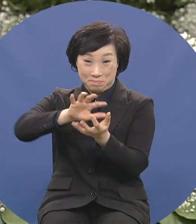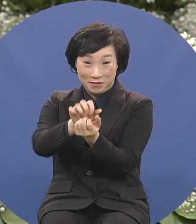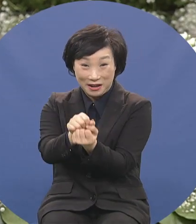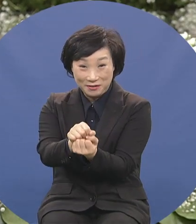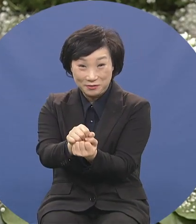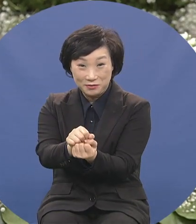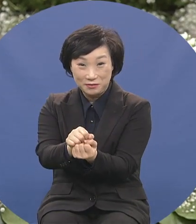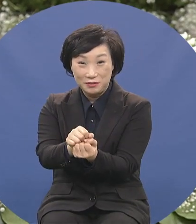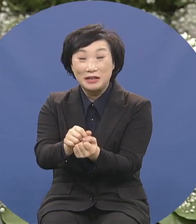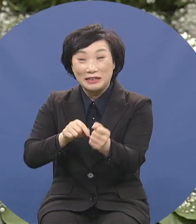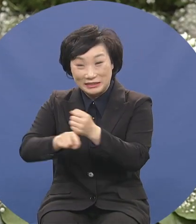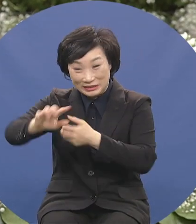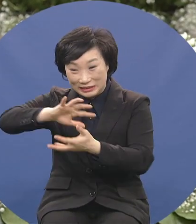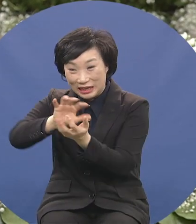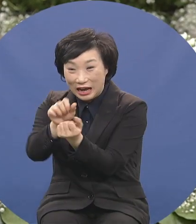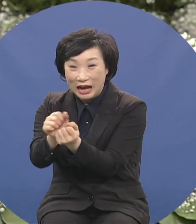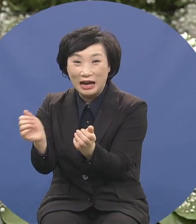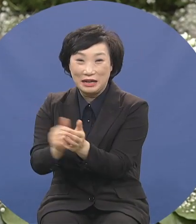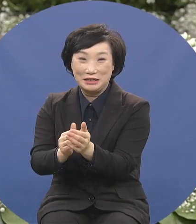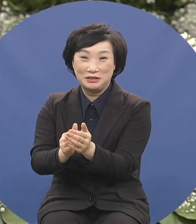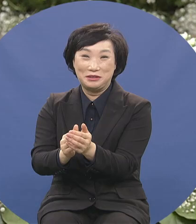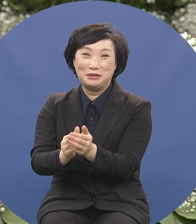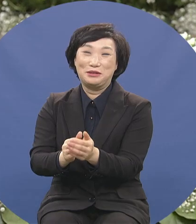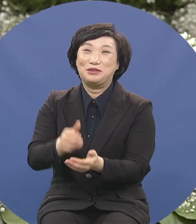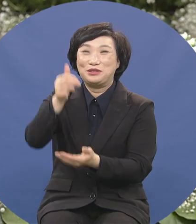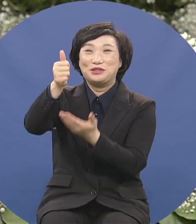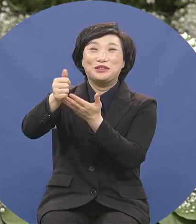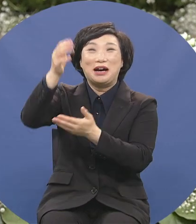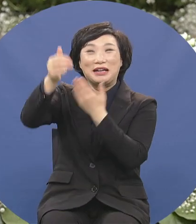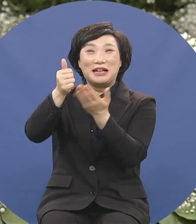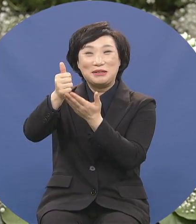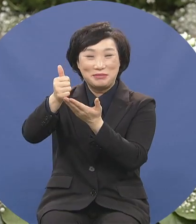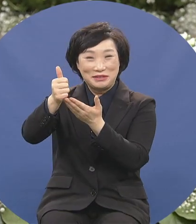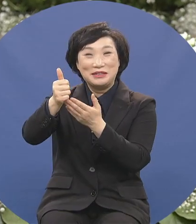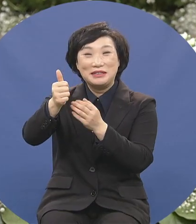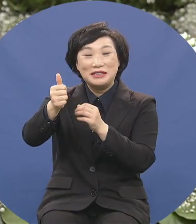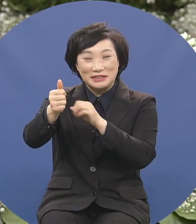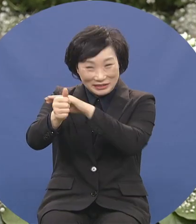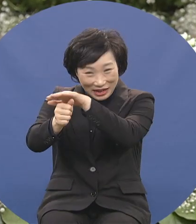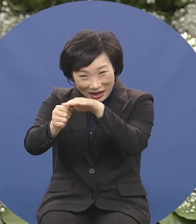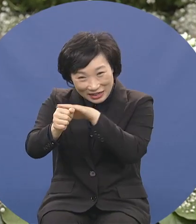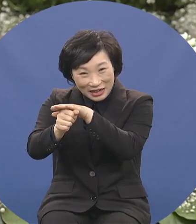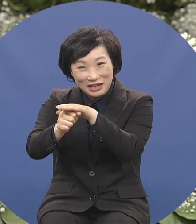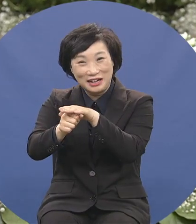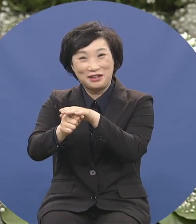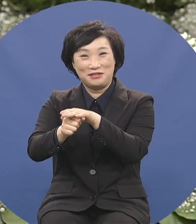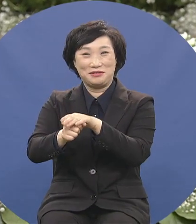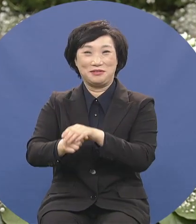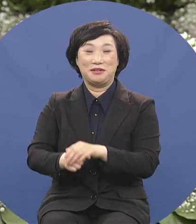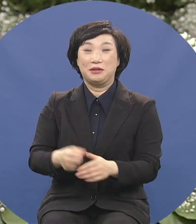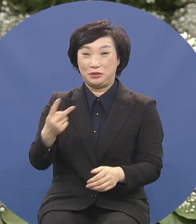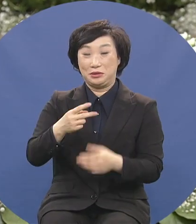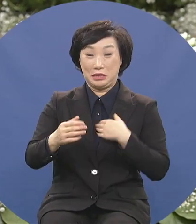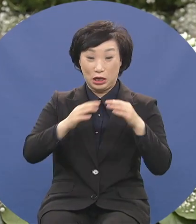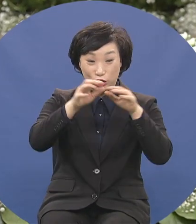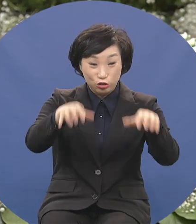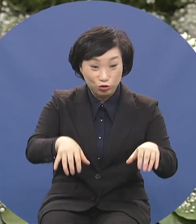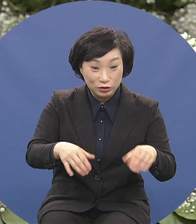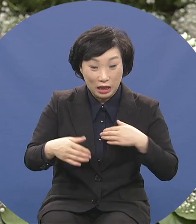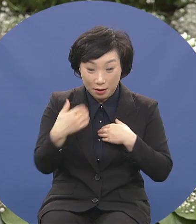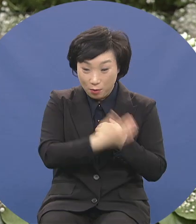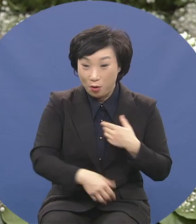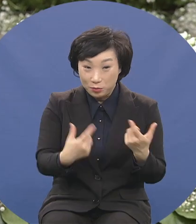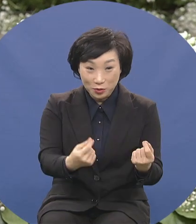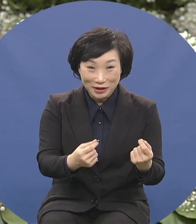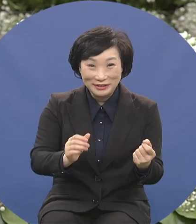다하고 뜻을 다하여 주 너희 하나님을 사랑하라. 그리고 내 이웃을 내